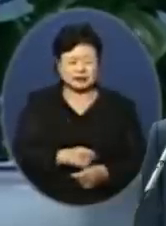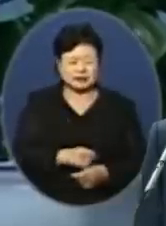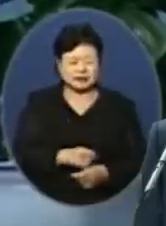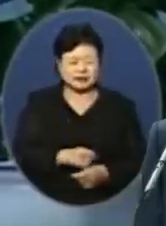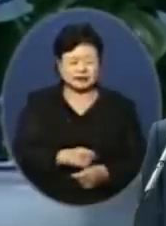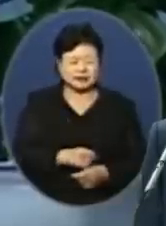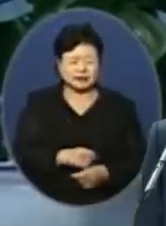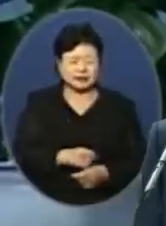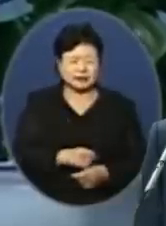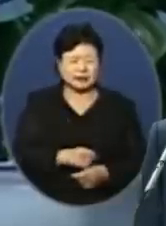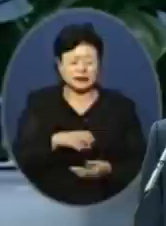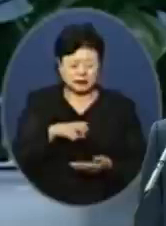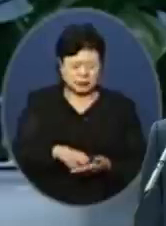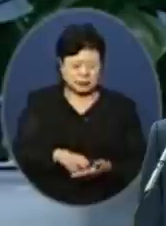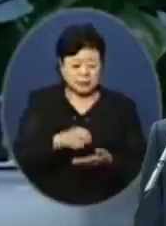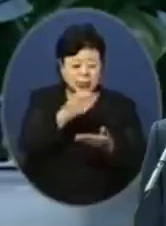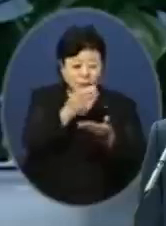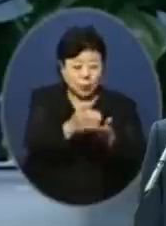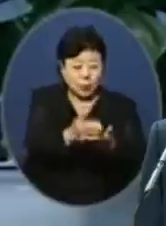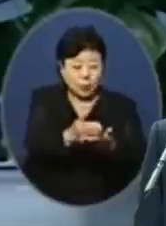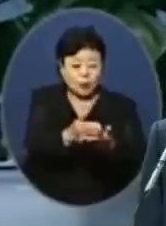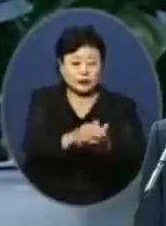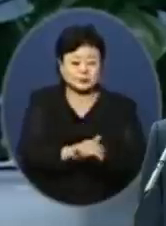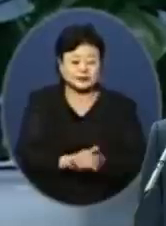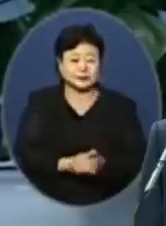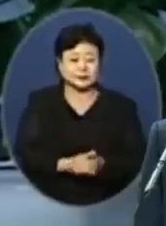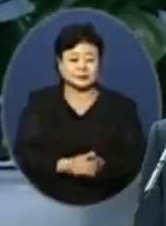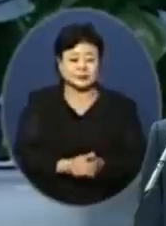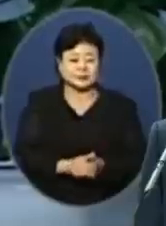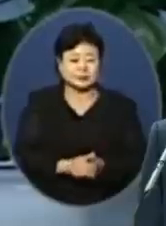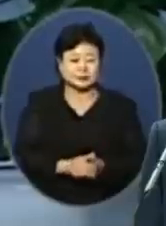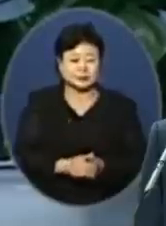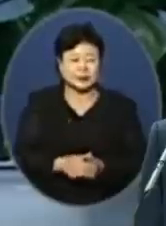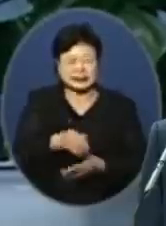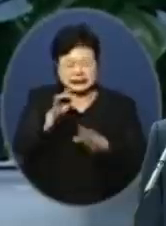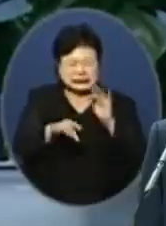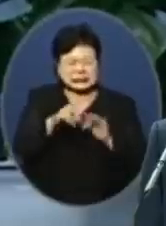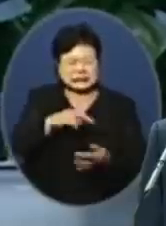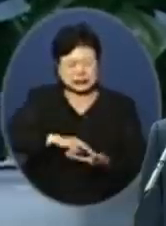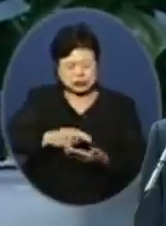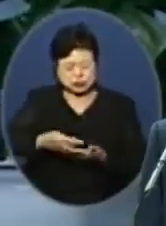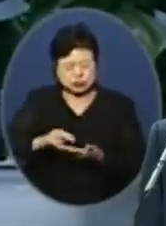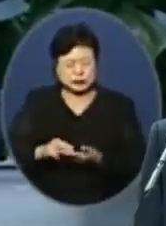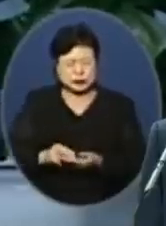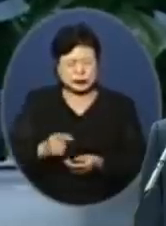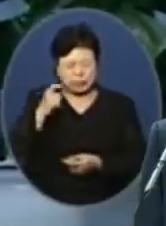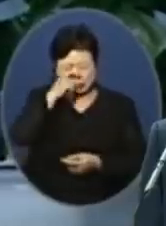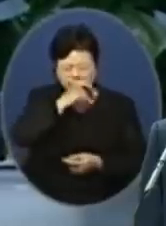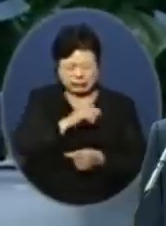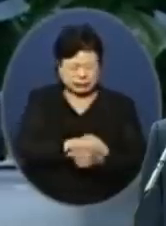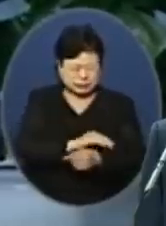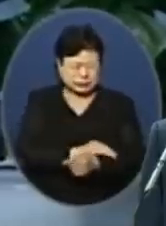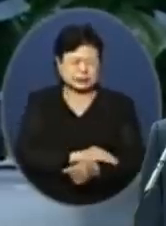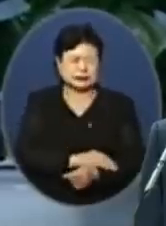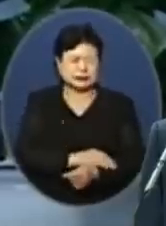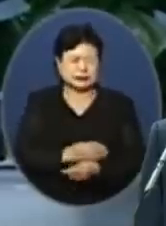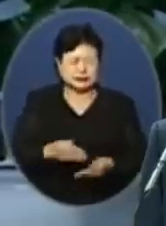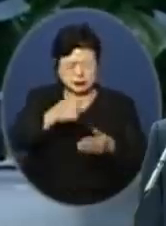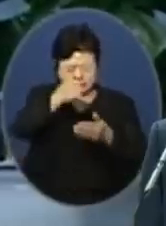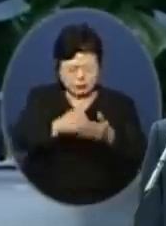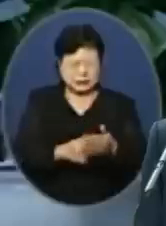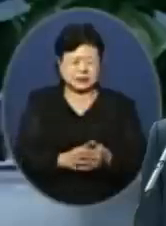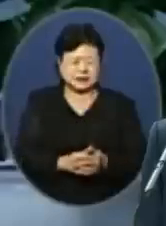주워 앉아서는 안 되지요. 진흙에 뒹굴면서 먼지투성이가 되면서 토랑에